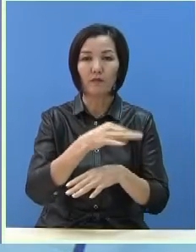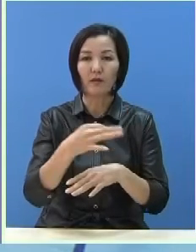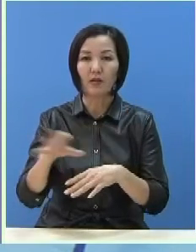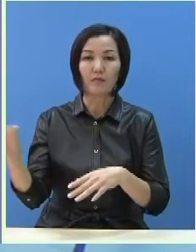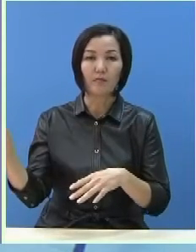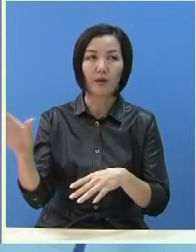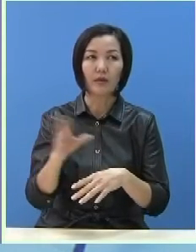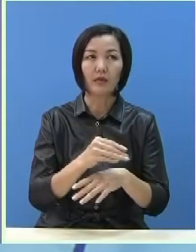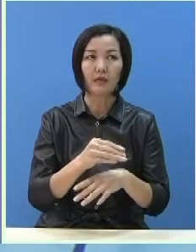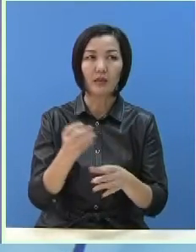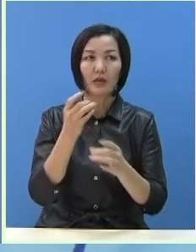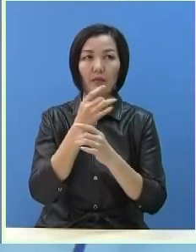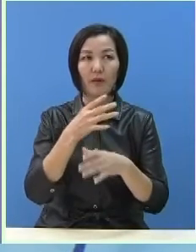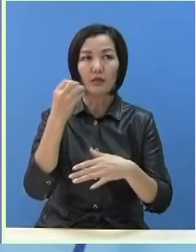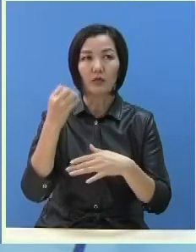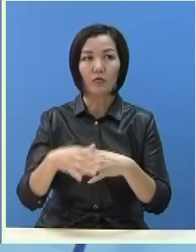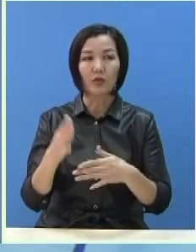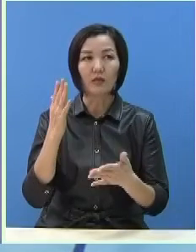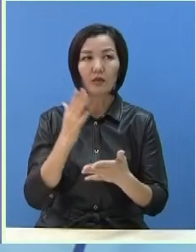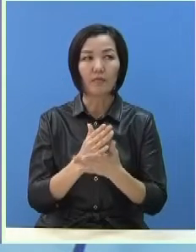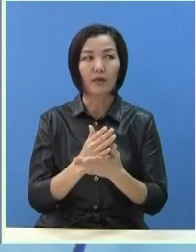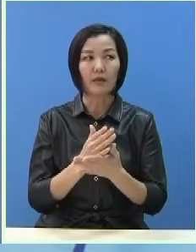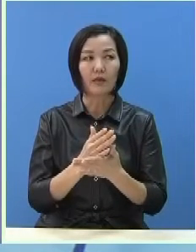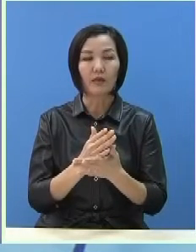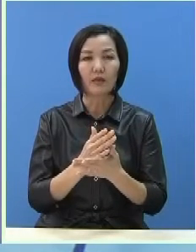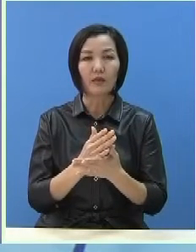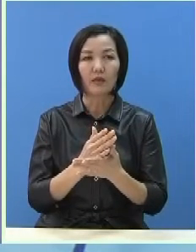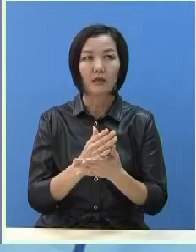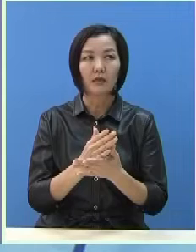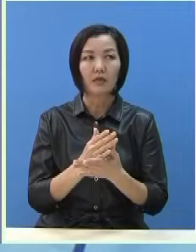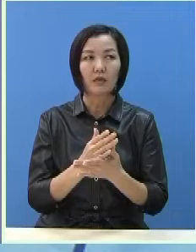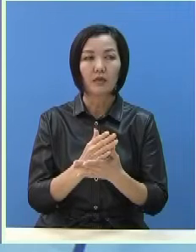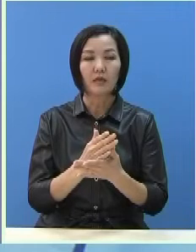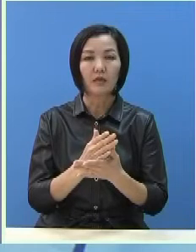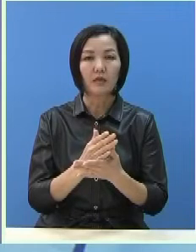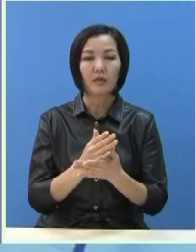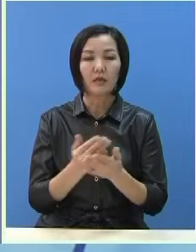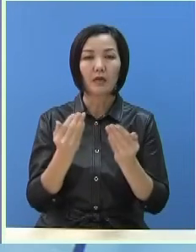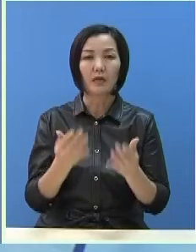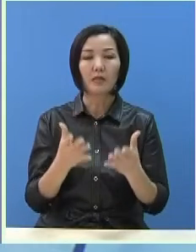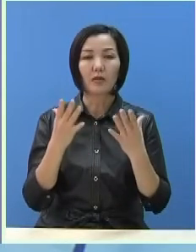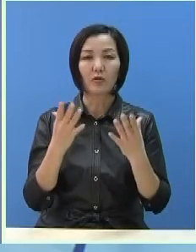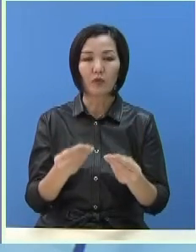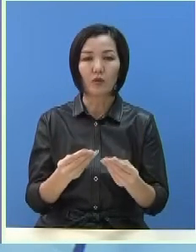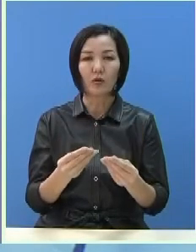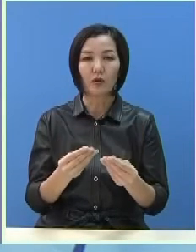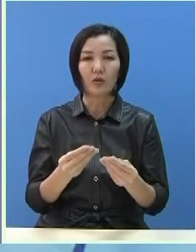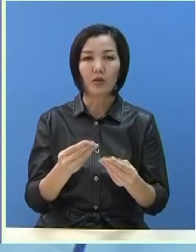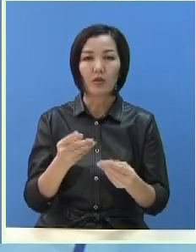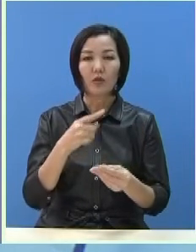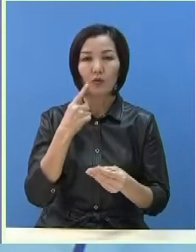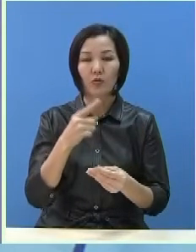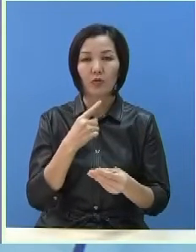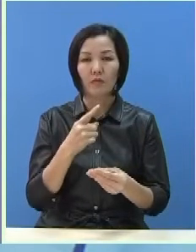келген ұлттың мәдени орталықтары бар. Сондықтан ешқандай бұл жерде бір шектеушілік көріп тұрған жоқпын. Ал енді қазіргі көтеріліп жатқан мәселе